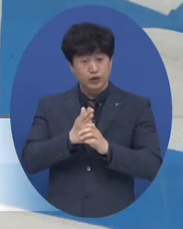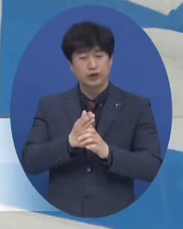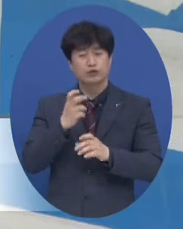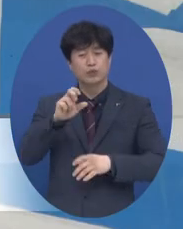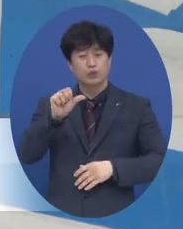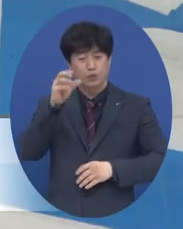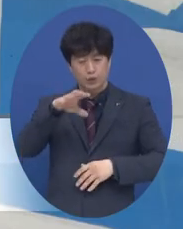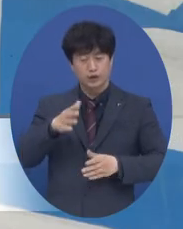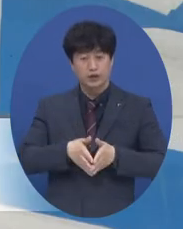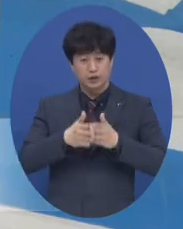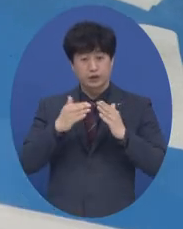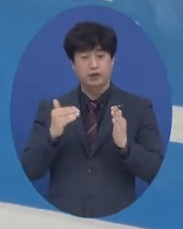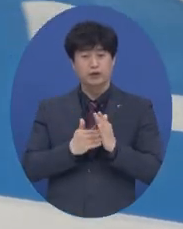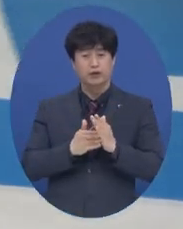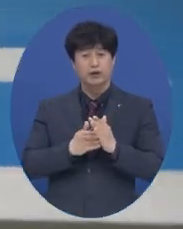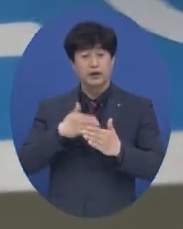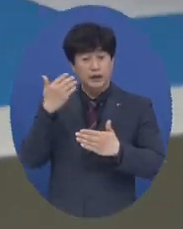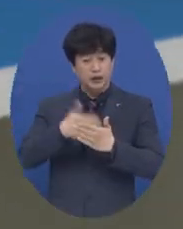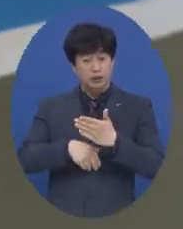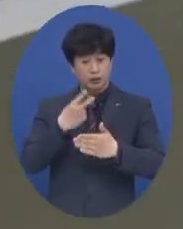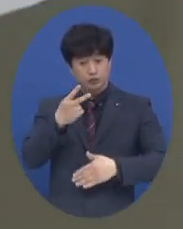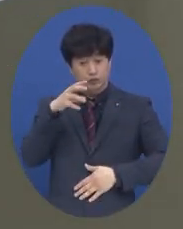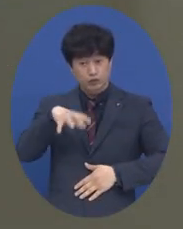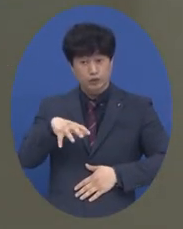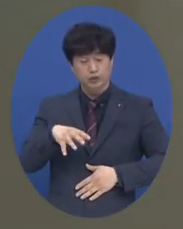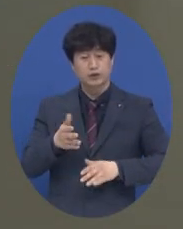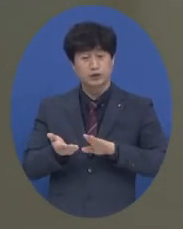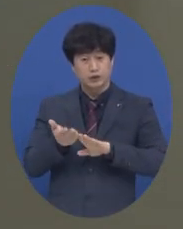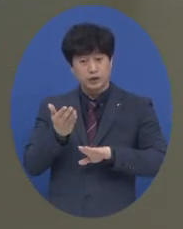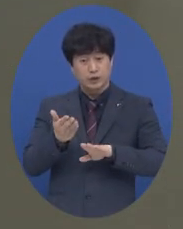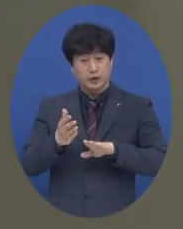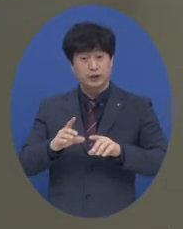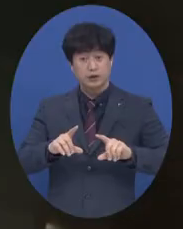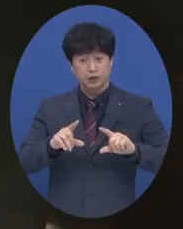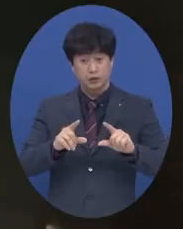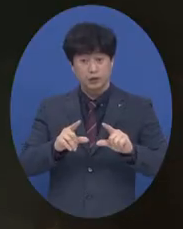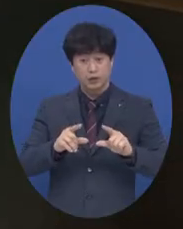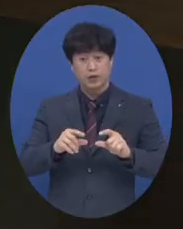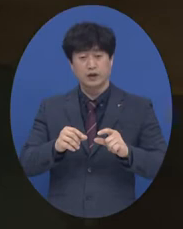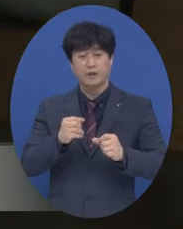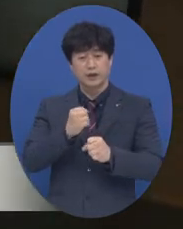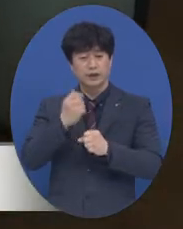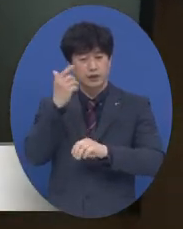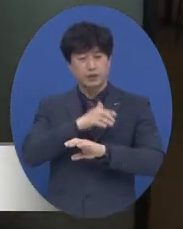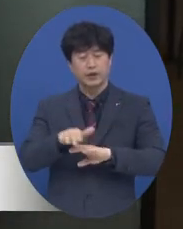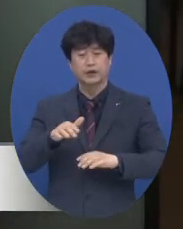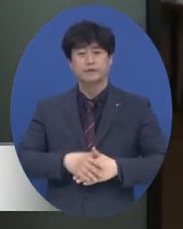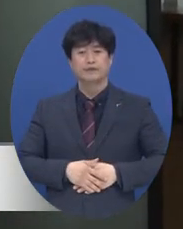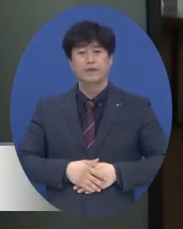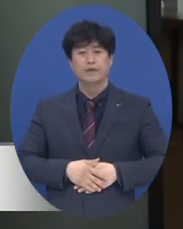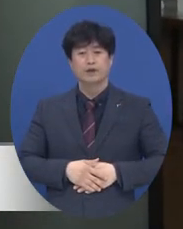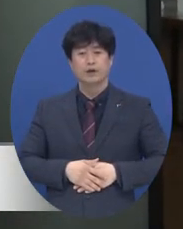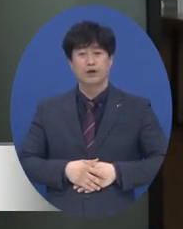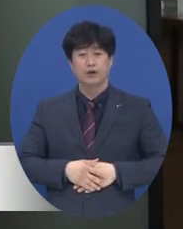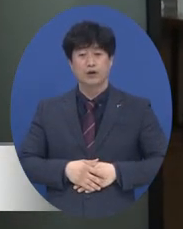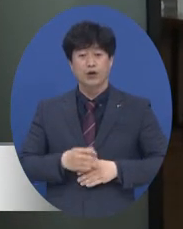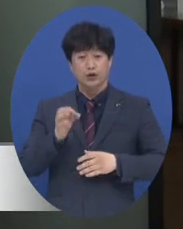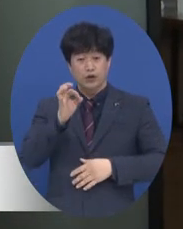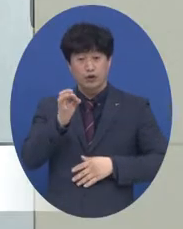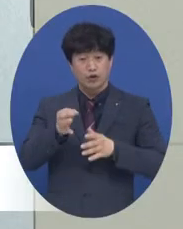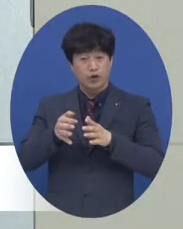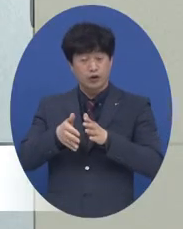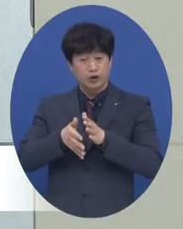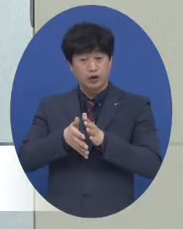늦어도 상당히 대로 마무리해 총 36개 주차 면을 만들 예정입니다 더불어 현재 10개의 직원의 4시 된 무인택배 학도